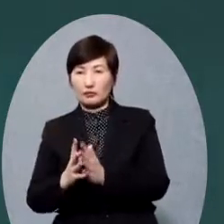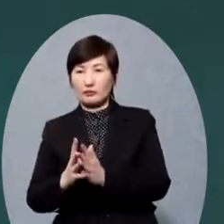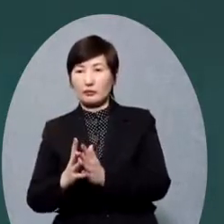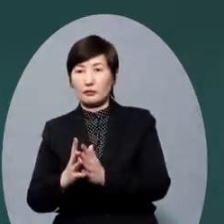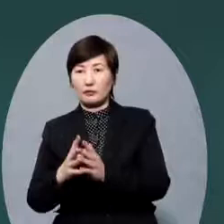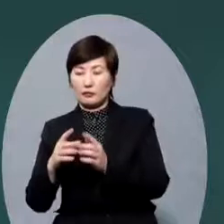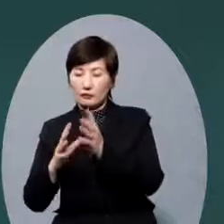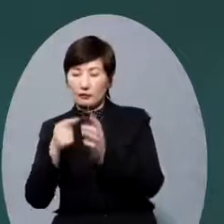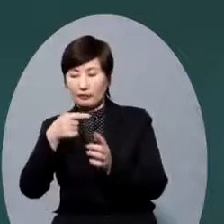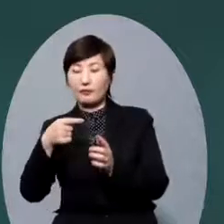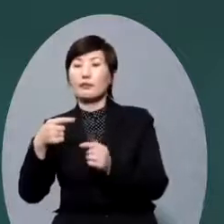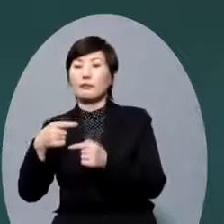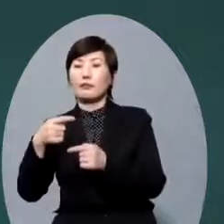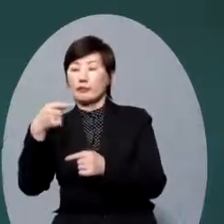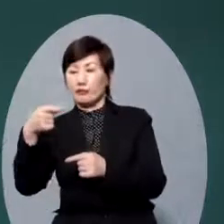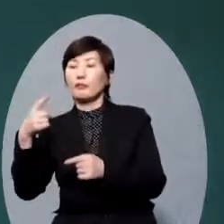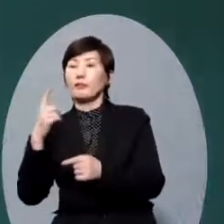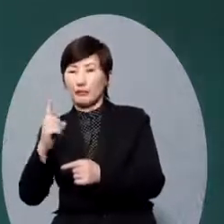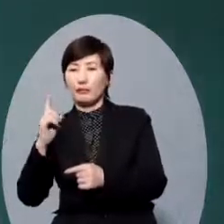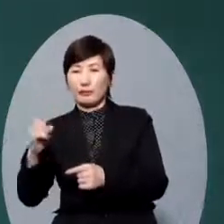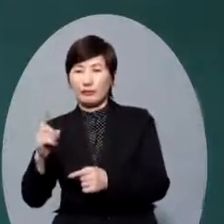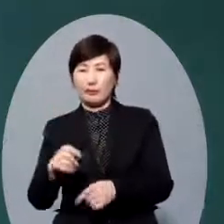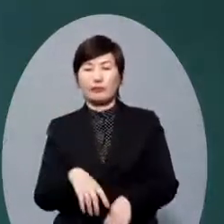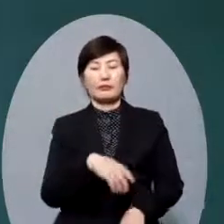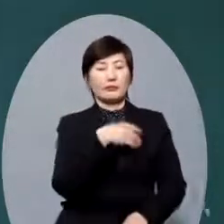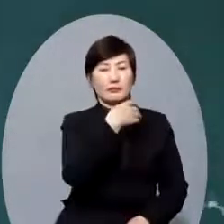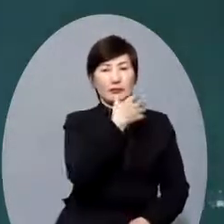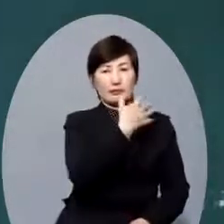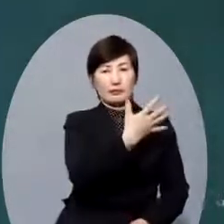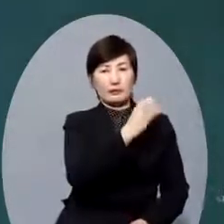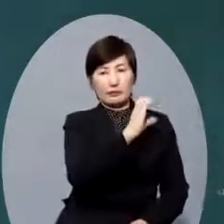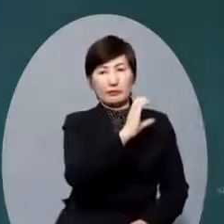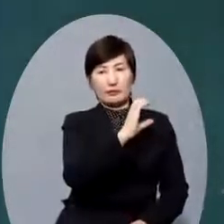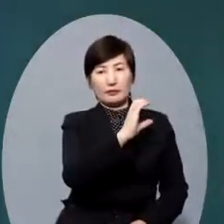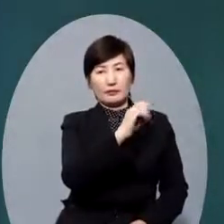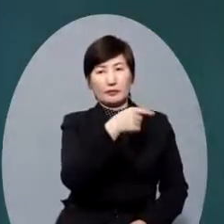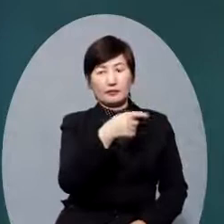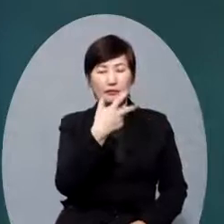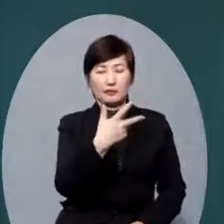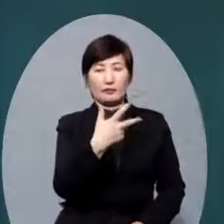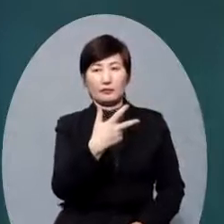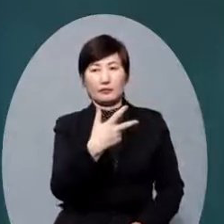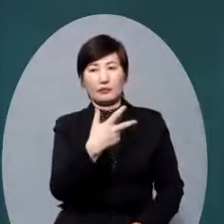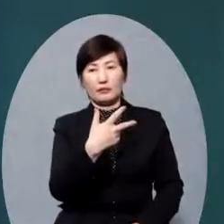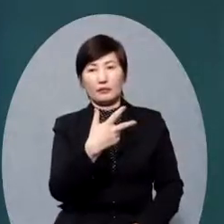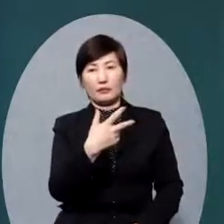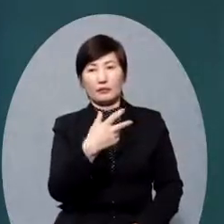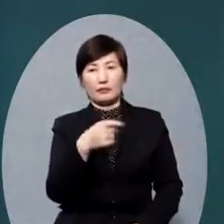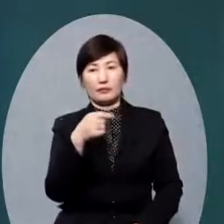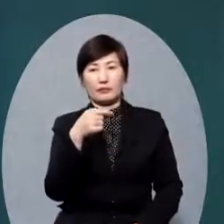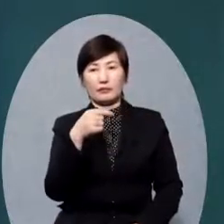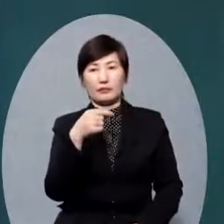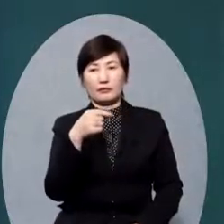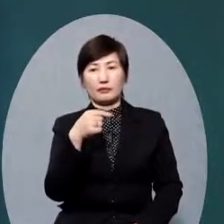1 тэнцүү 11. За налалт нь 11 гарч ирж байна. За сэдэн. Хасах